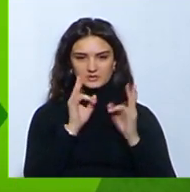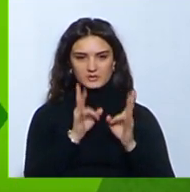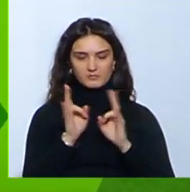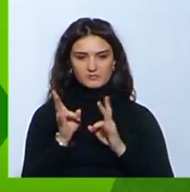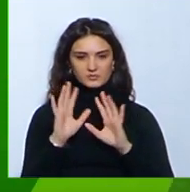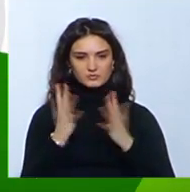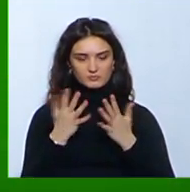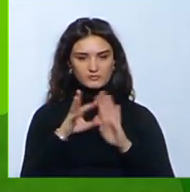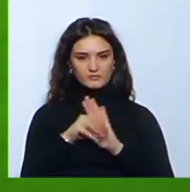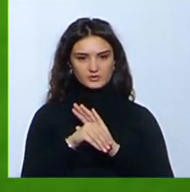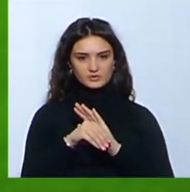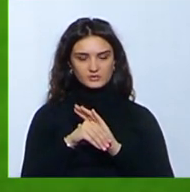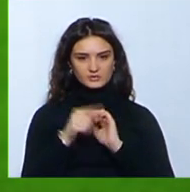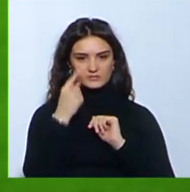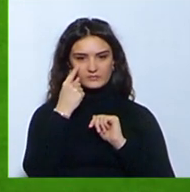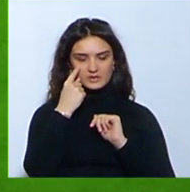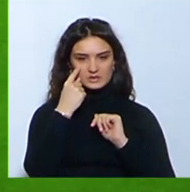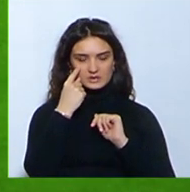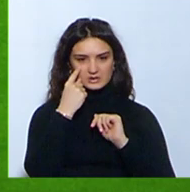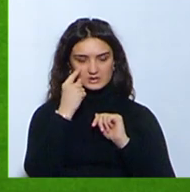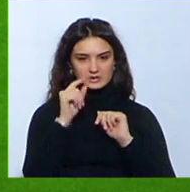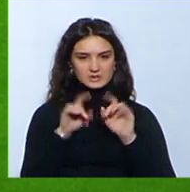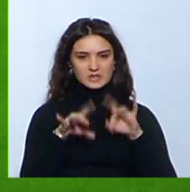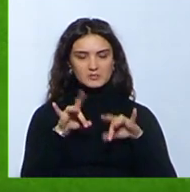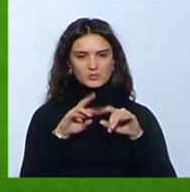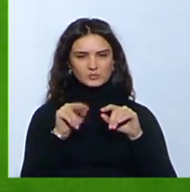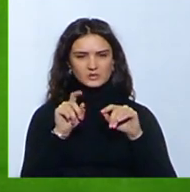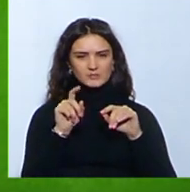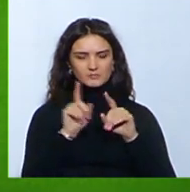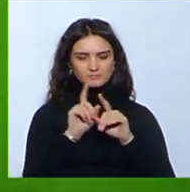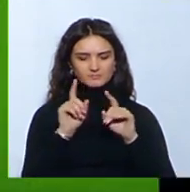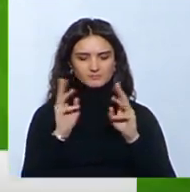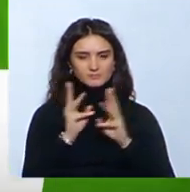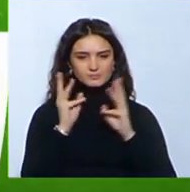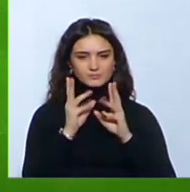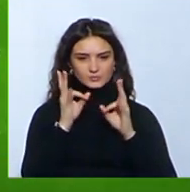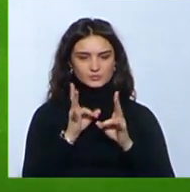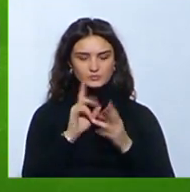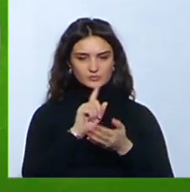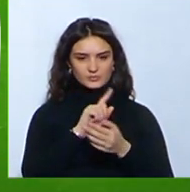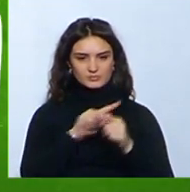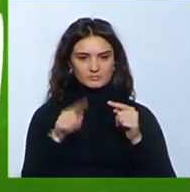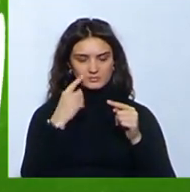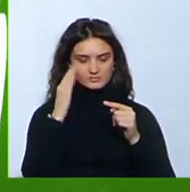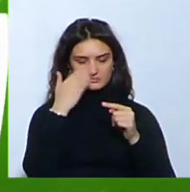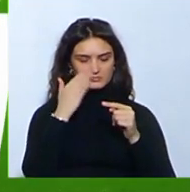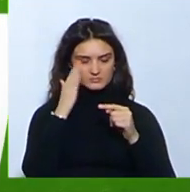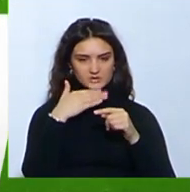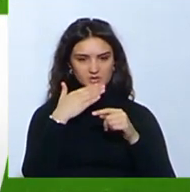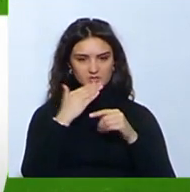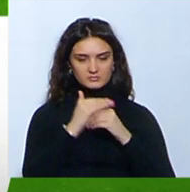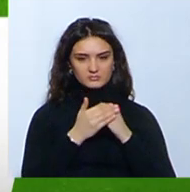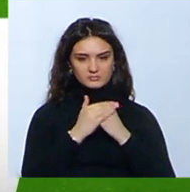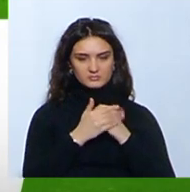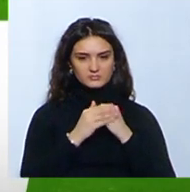ტრავმის შემთხვევაში. თვალის თერმული და ქიმიური დამწრობის დროს აუცილებელია თვალის გამორეცხვა გამდინარე